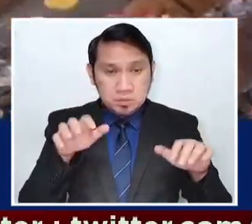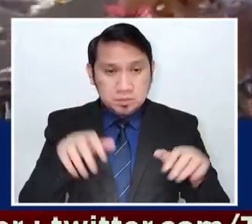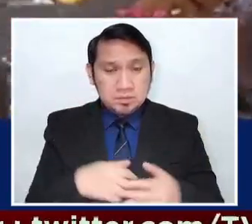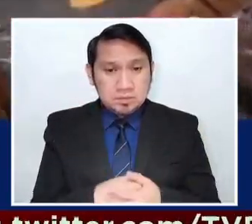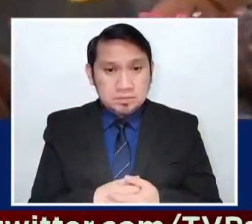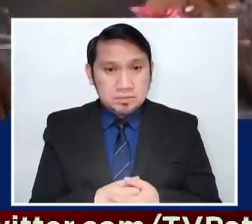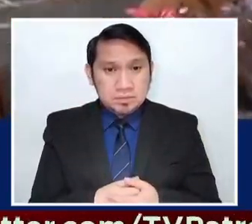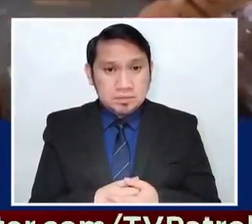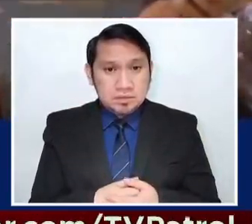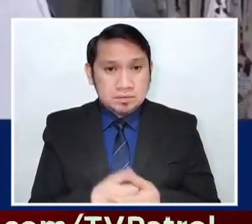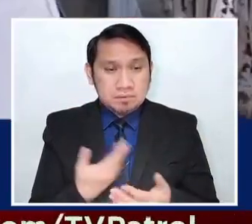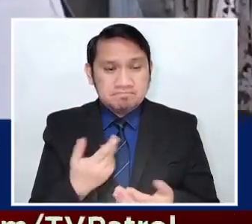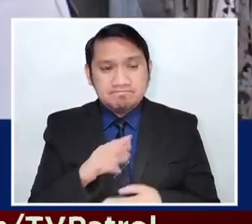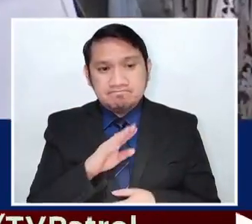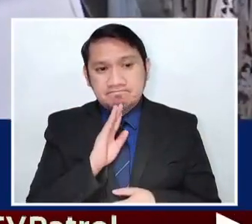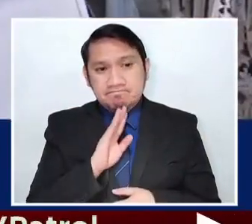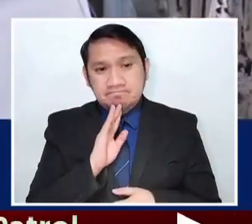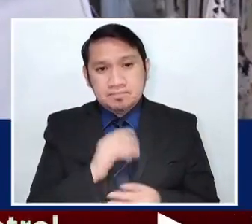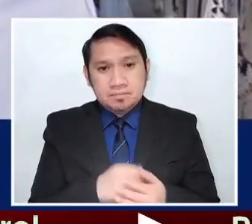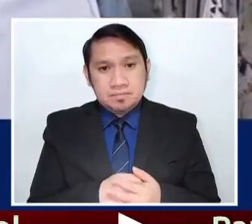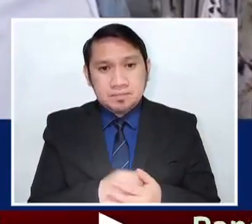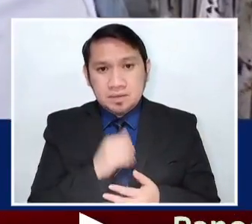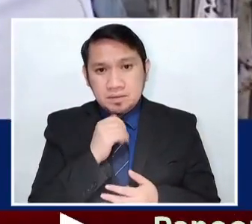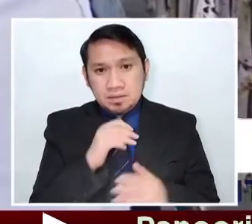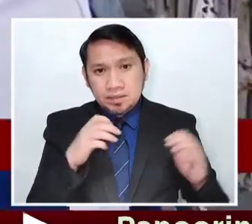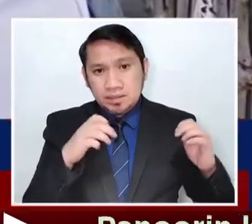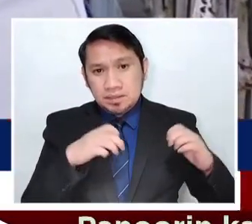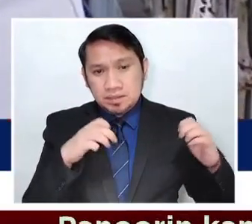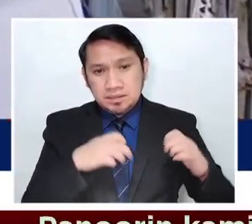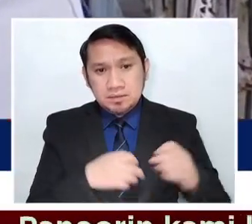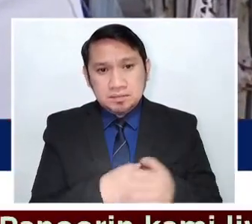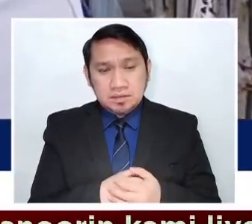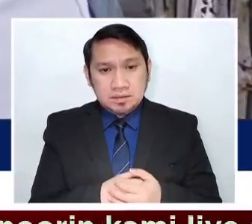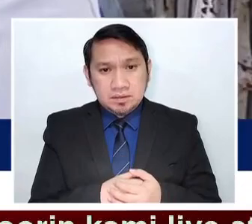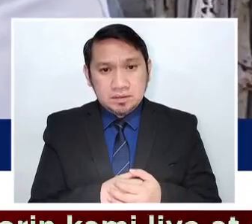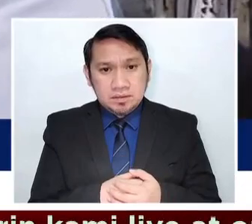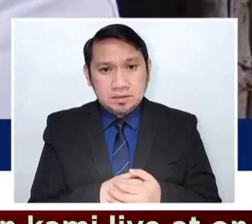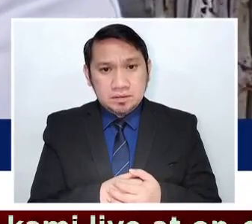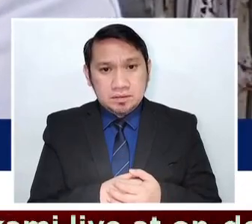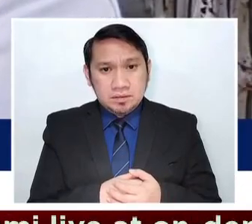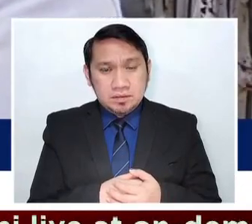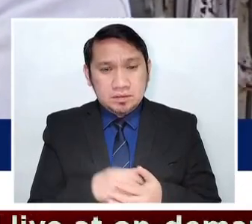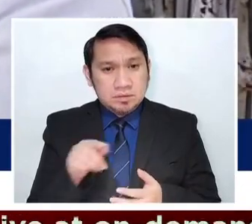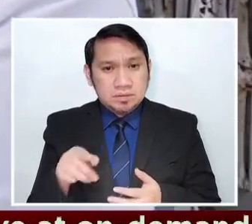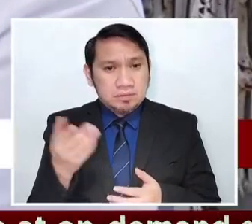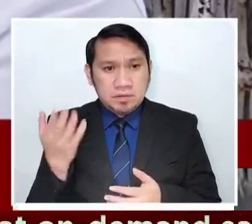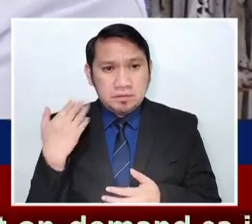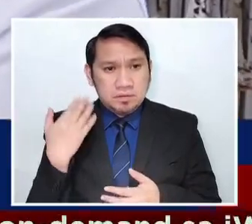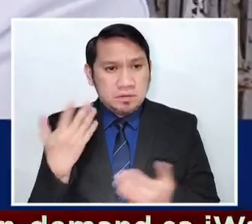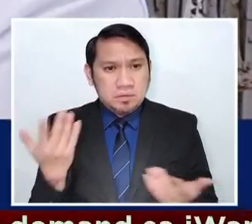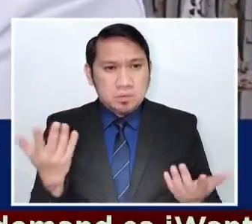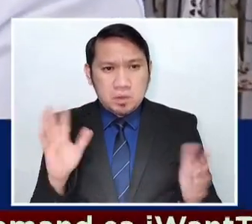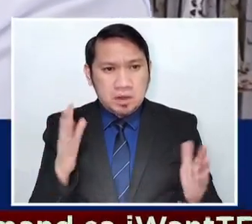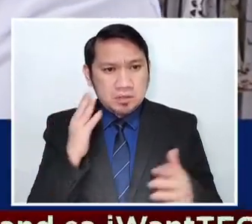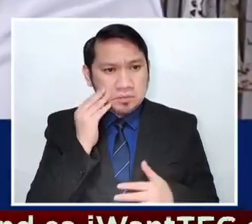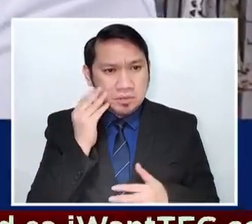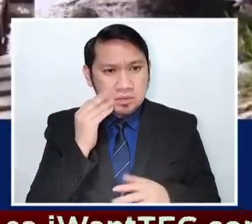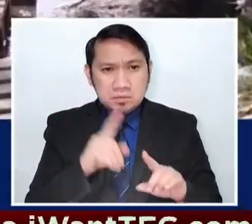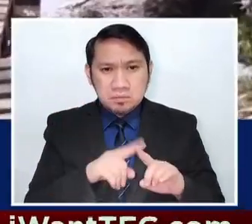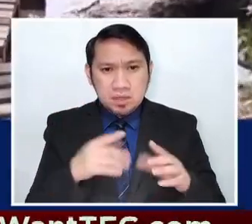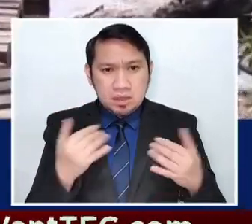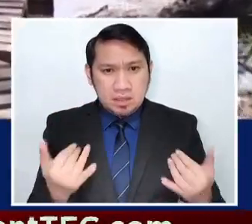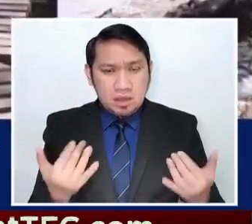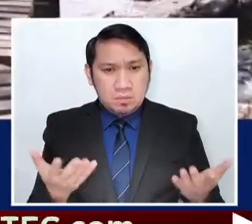Wala, nakakadismaya. Hindi ko ina-expect na for all those years, hindi naman ganyan. Biglang